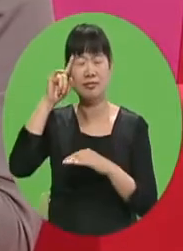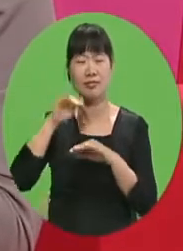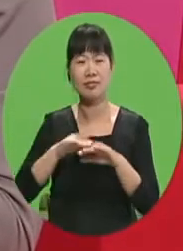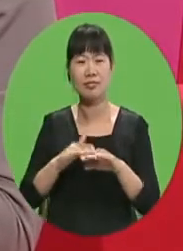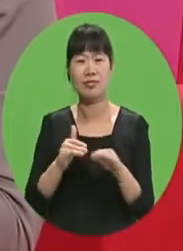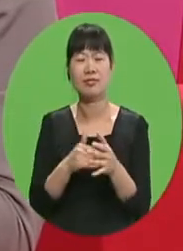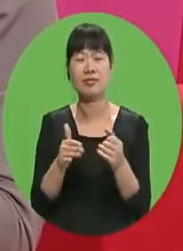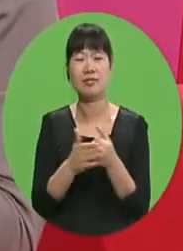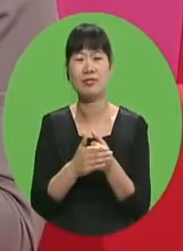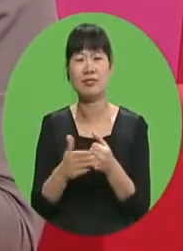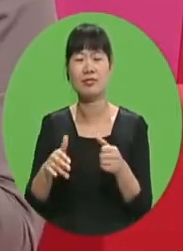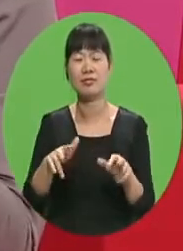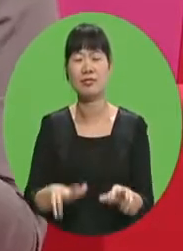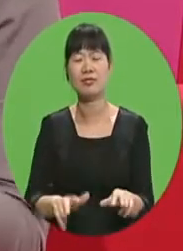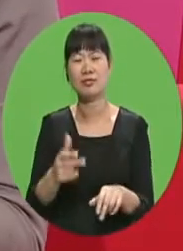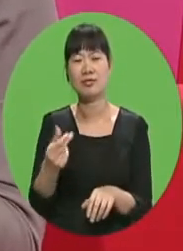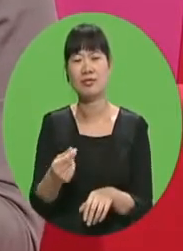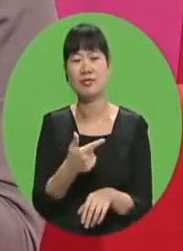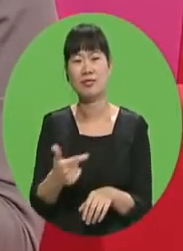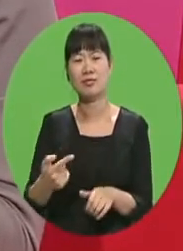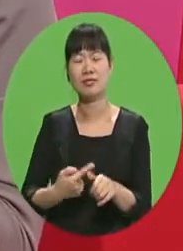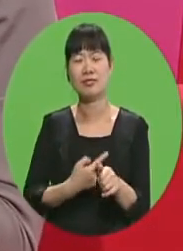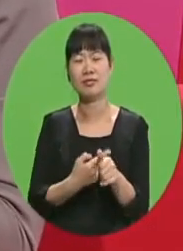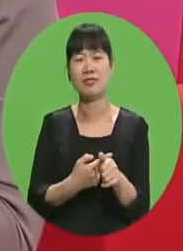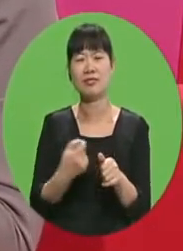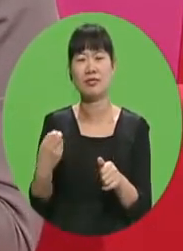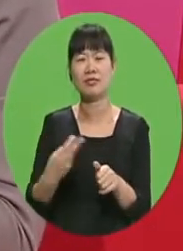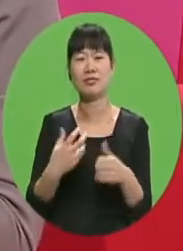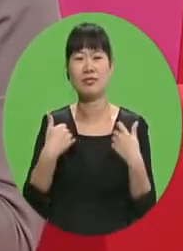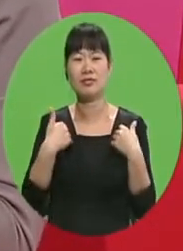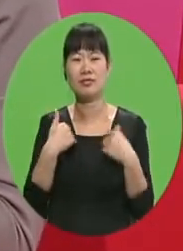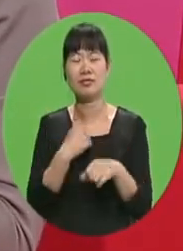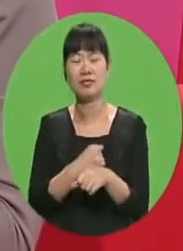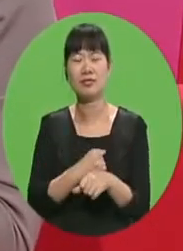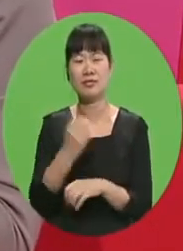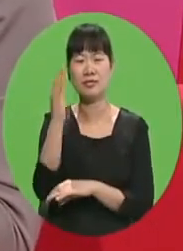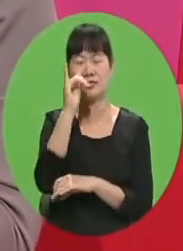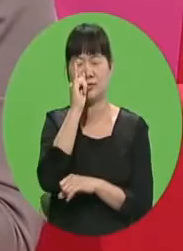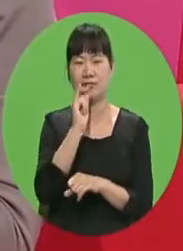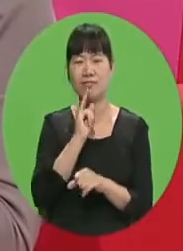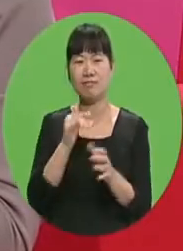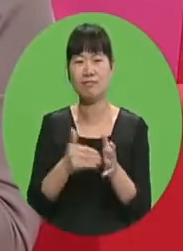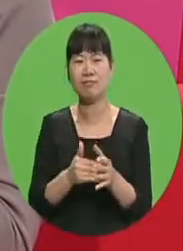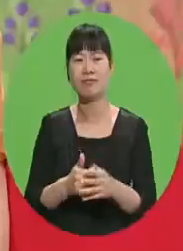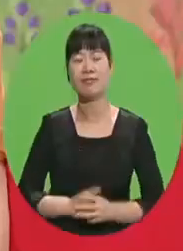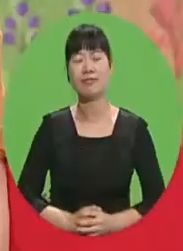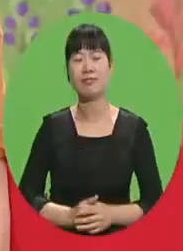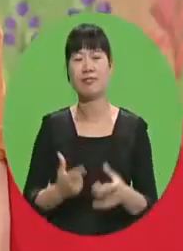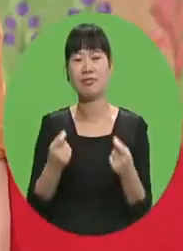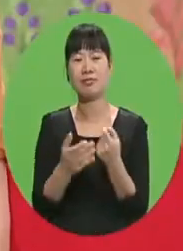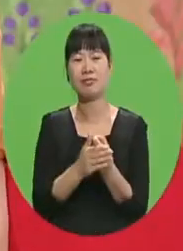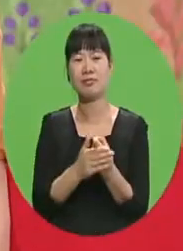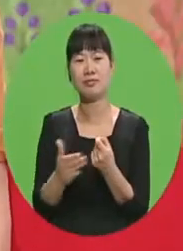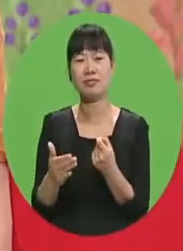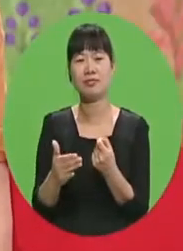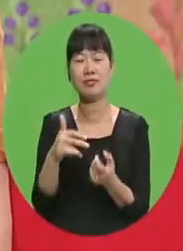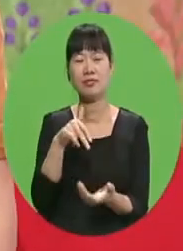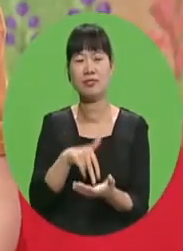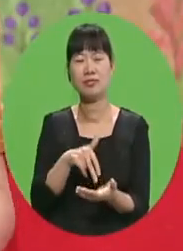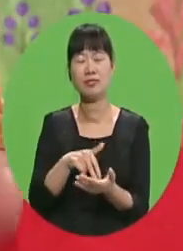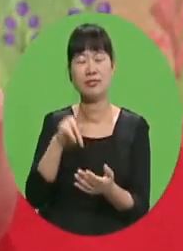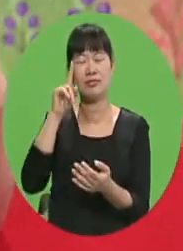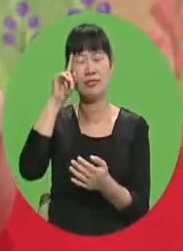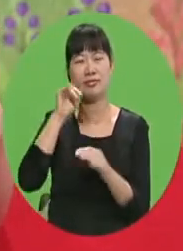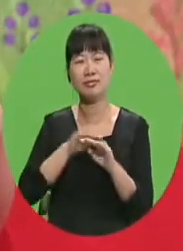때문에 아이들은 이 똥이라는 걸 너무나 자연스럽게 그리고 즐겁게 이렇게 이야기하게 되는 거죠. 그러니까 네. 어떻게 보면 스트레스도